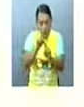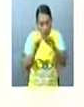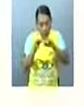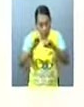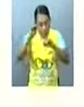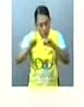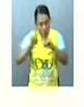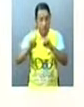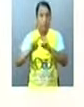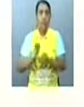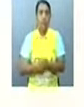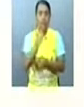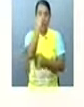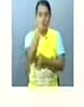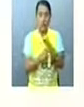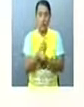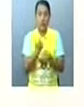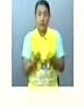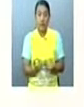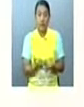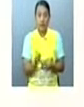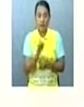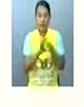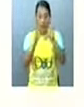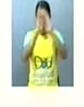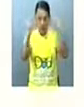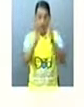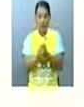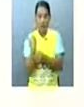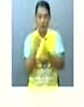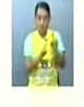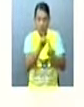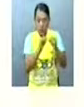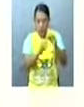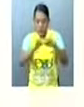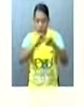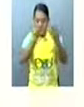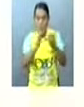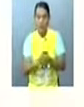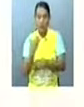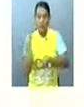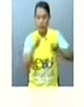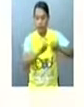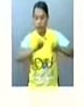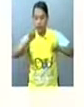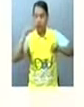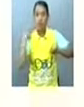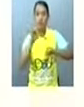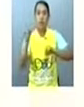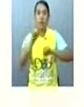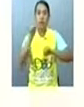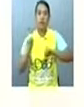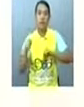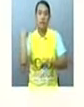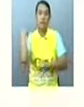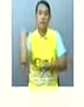ปีนี้มันก็เป็นบทเรียนเหมือนกันนะครับหุ้นไม่ขึ้นแต่หุ้นบางตัวเนี่ยโตเป็น 100% นะครับราคาหุ้นก็แสดงให้เห็นว่าถ้าเราม